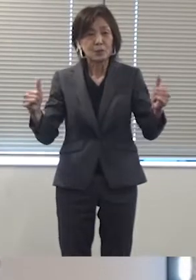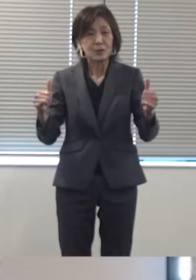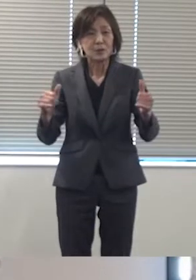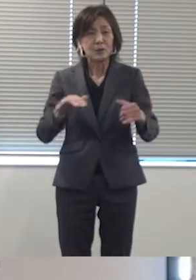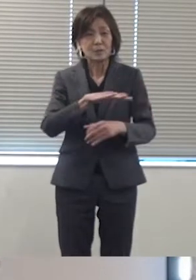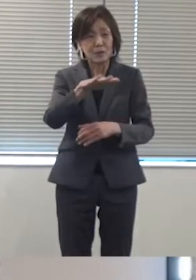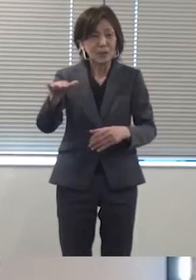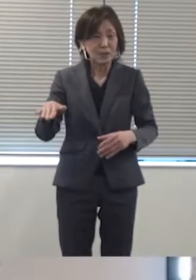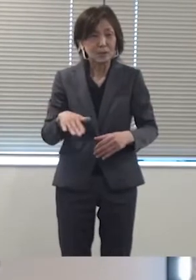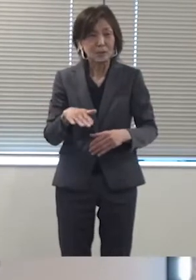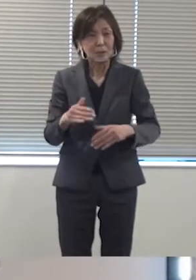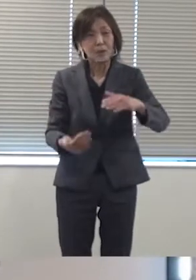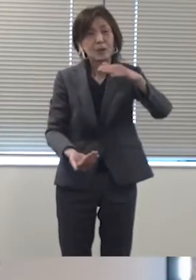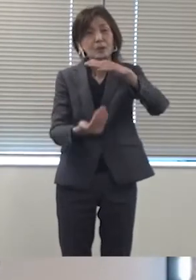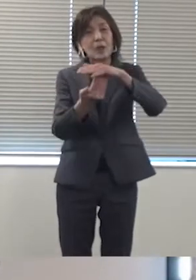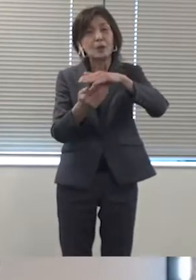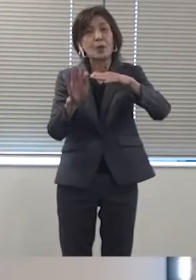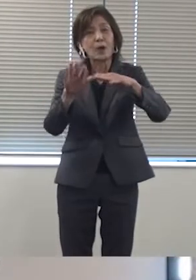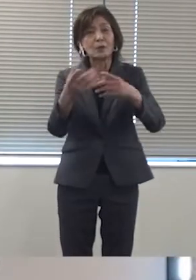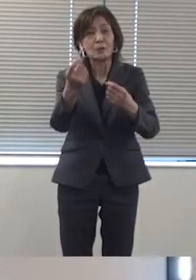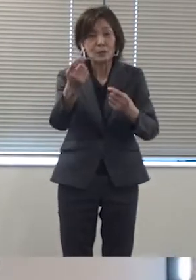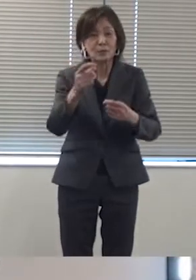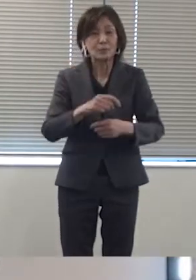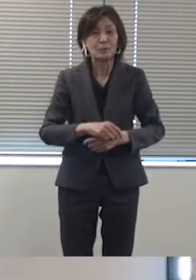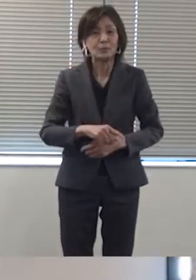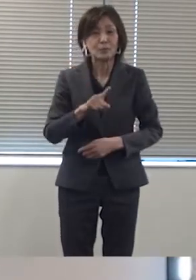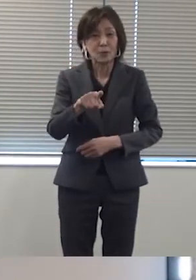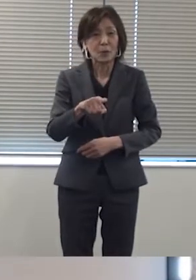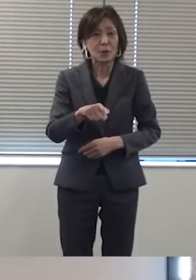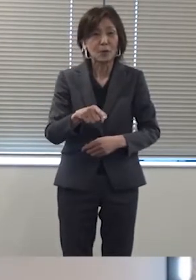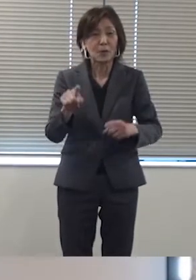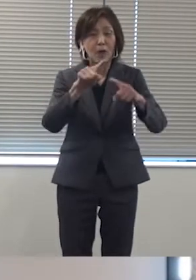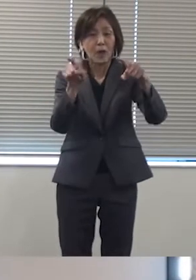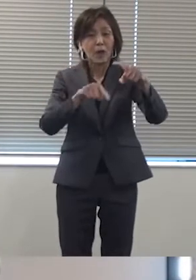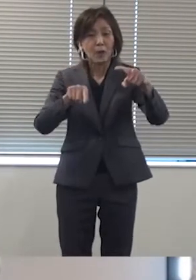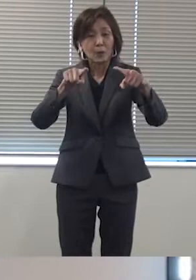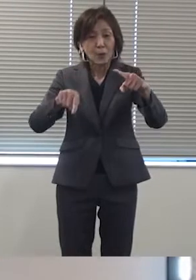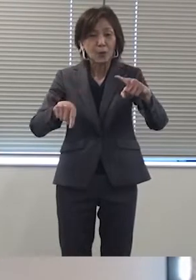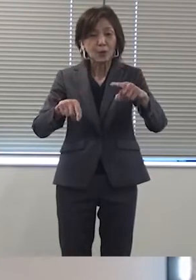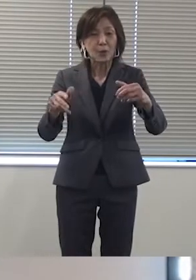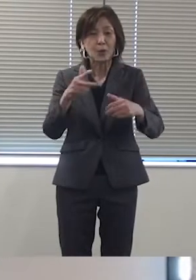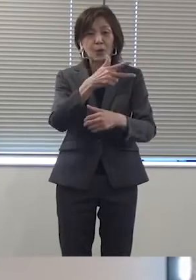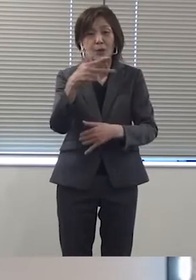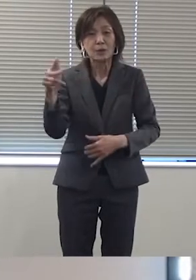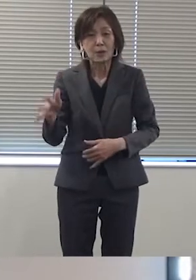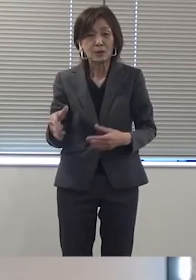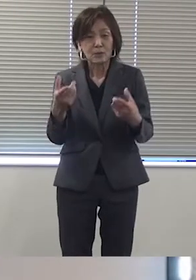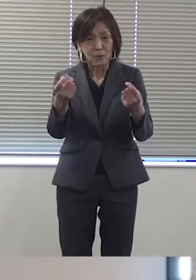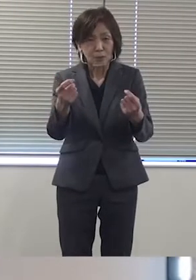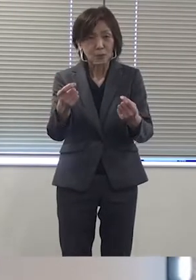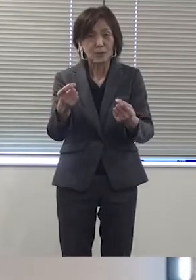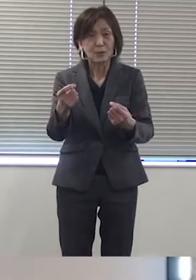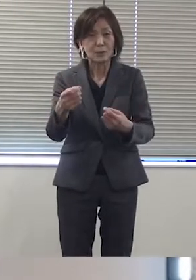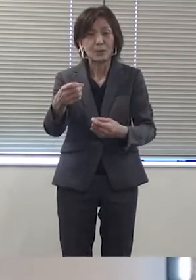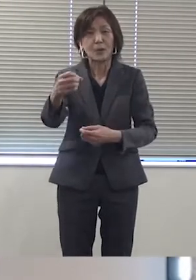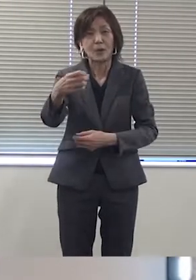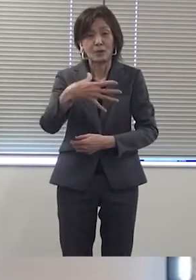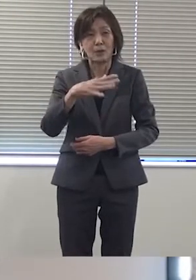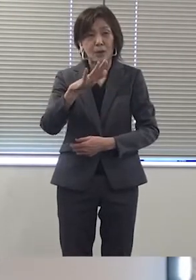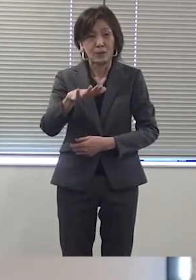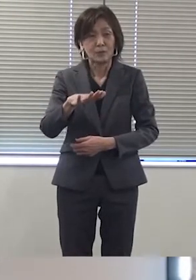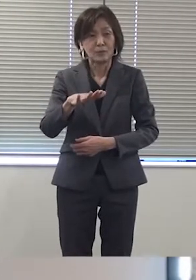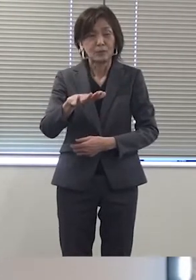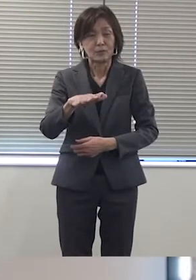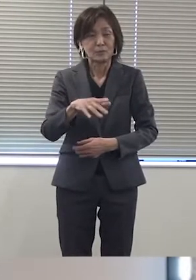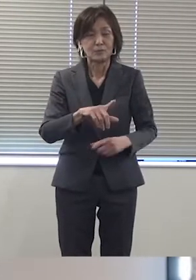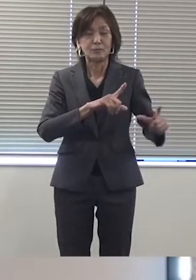るんだからそれを投げ出すのは当然だという主張は通らない。 青線、赤線はですね、あの梅